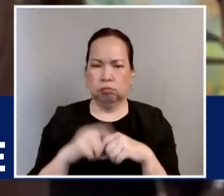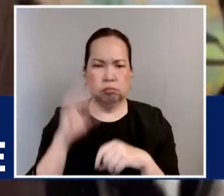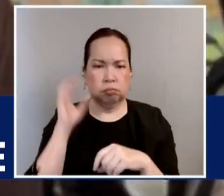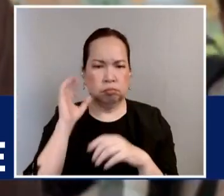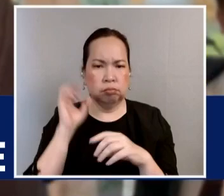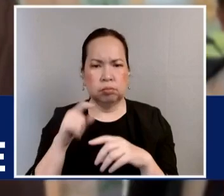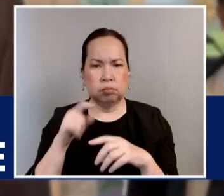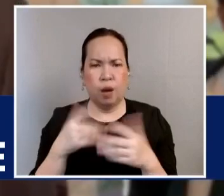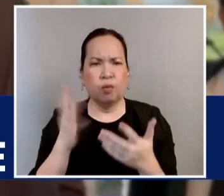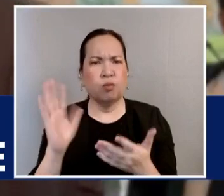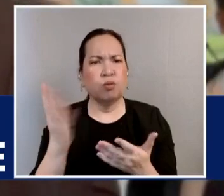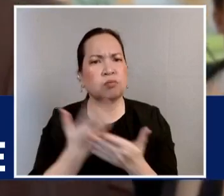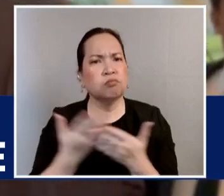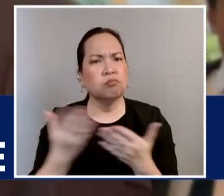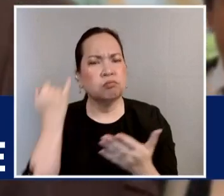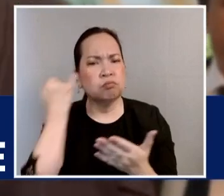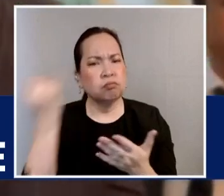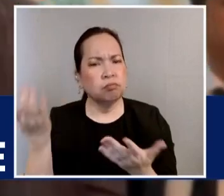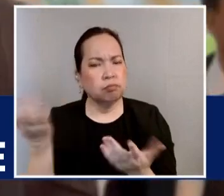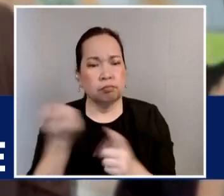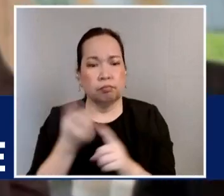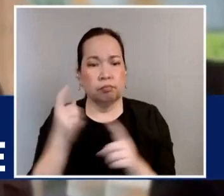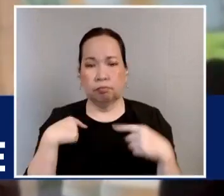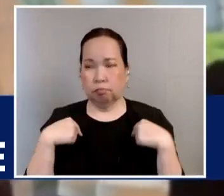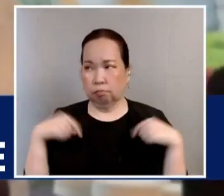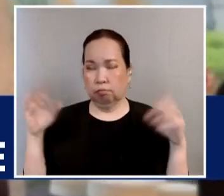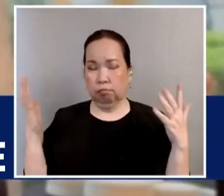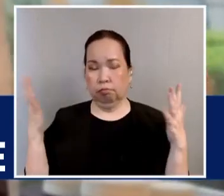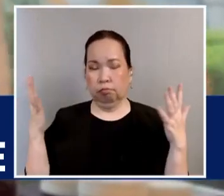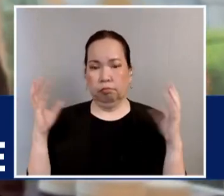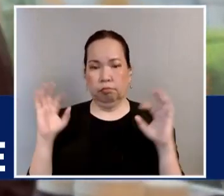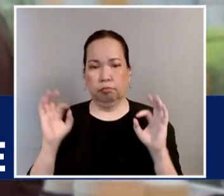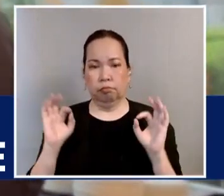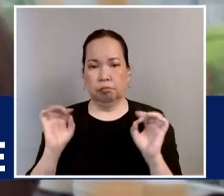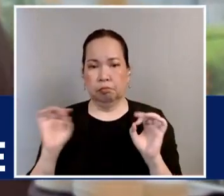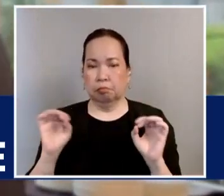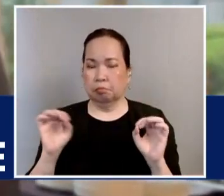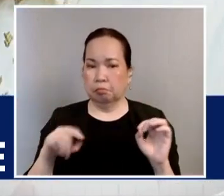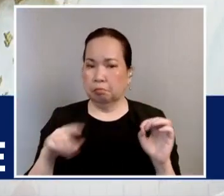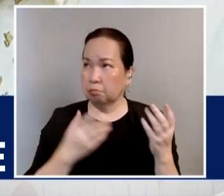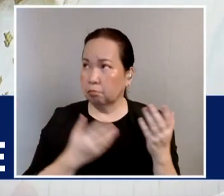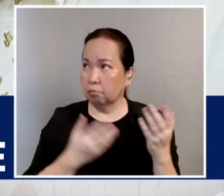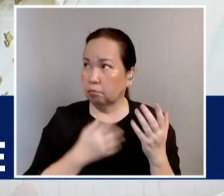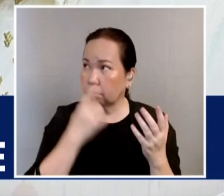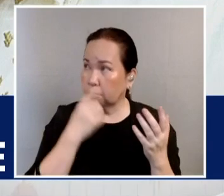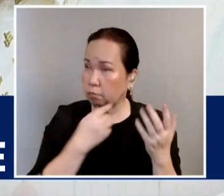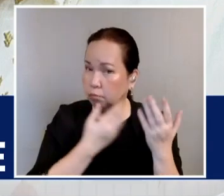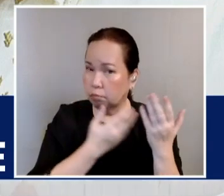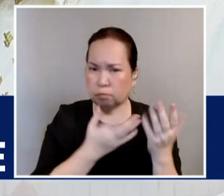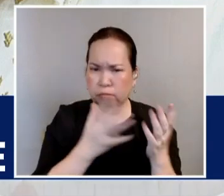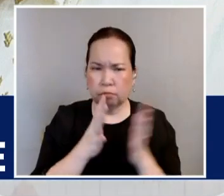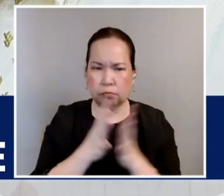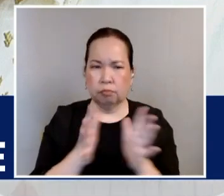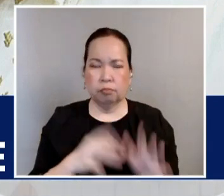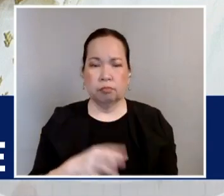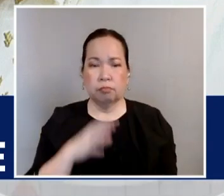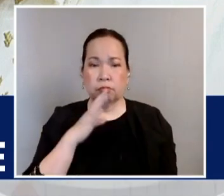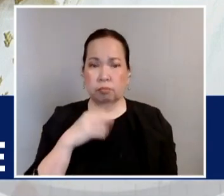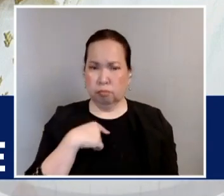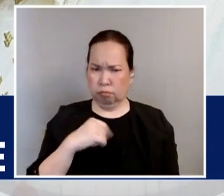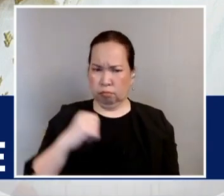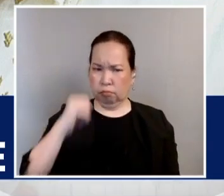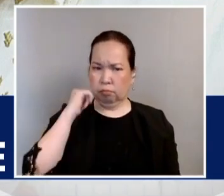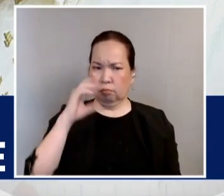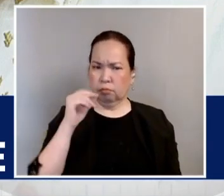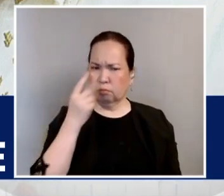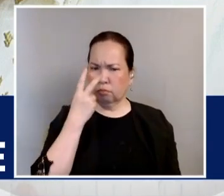sources. There's nothing in the offing, nothing in the agenda. Isa po ako sa kukontra because wala ako nakikita